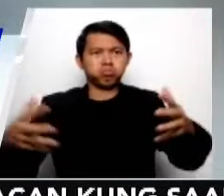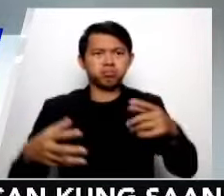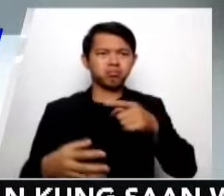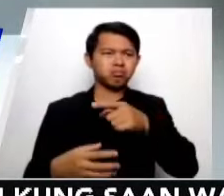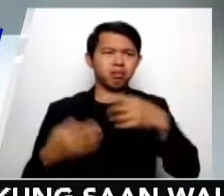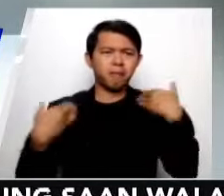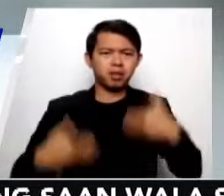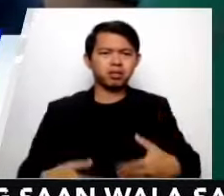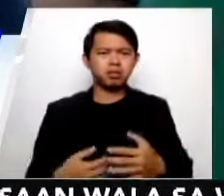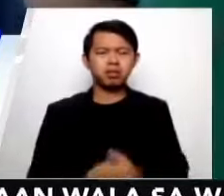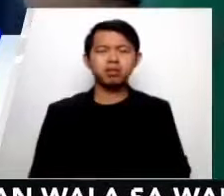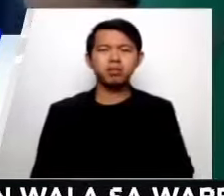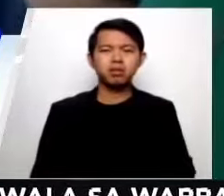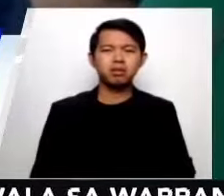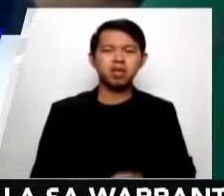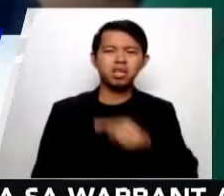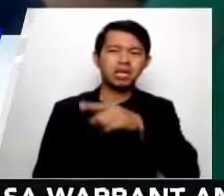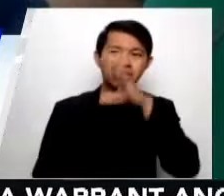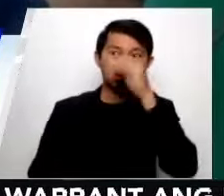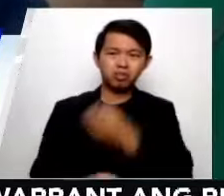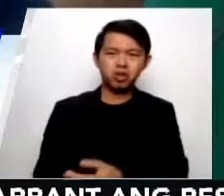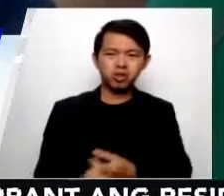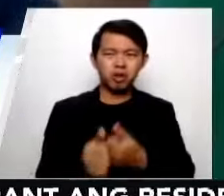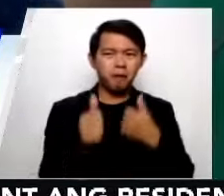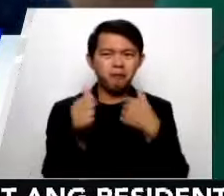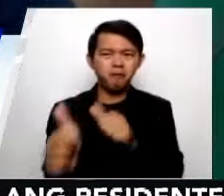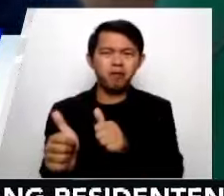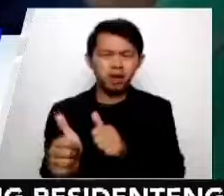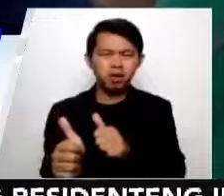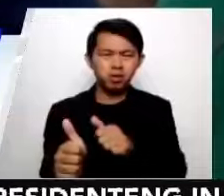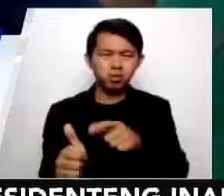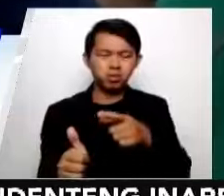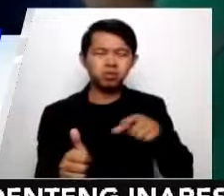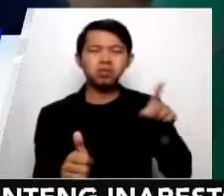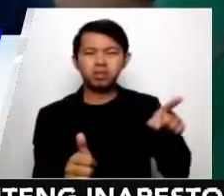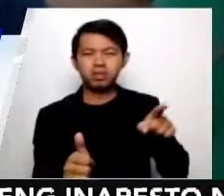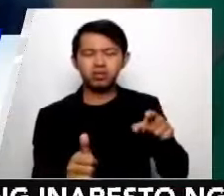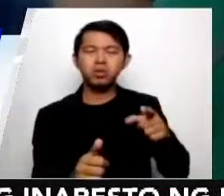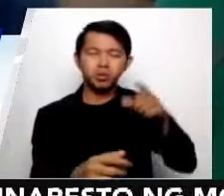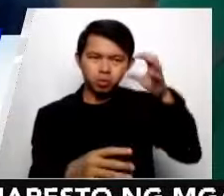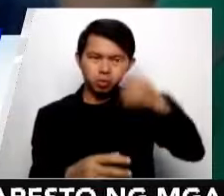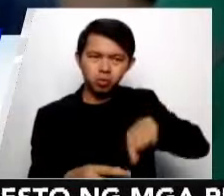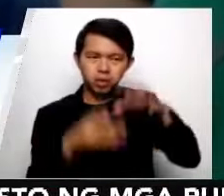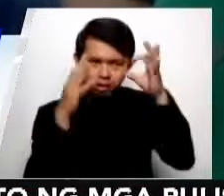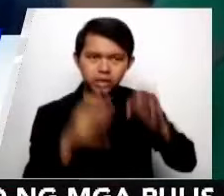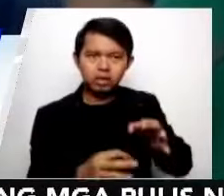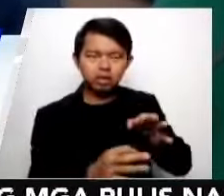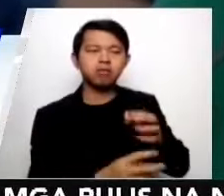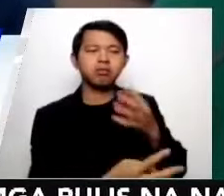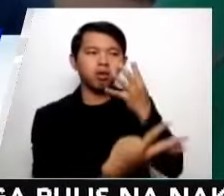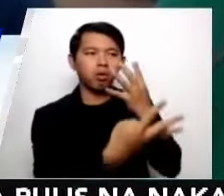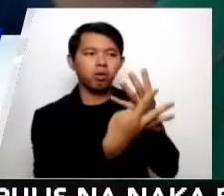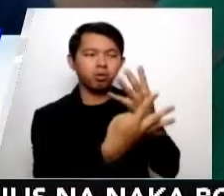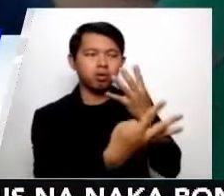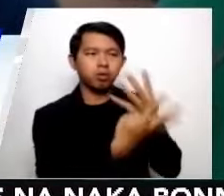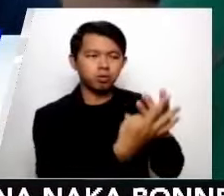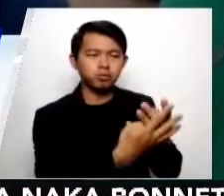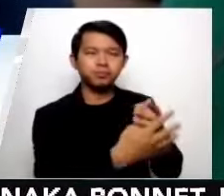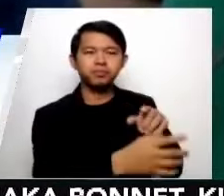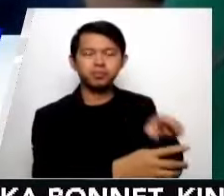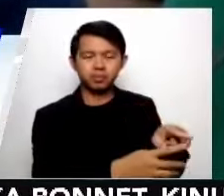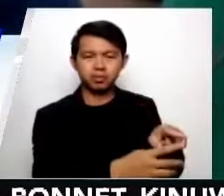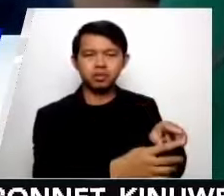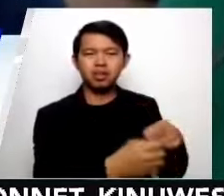sir. Tapos sumunod po siya kaya po siya inaresto namin sir. Inaasol pa po, lumalapang pa po yan doon nung nandun po kami